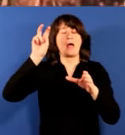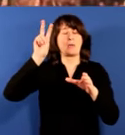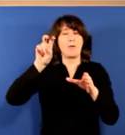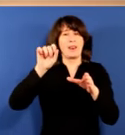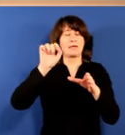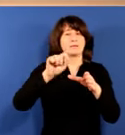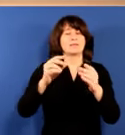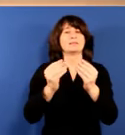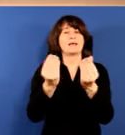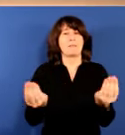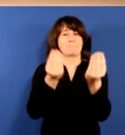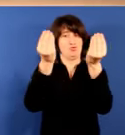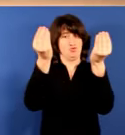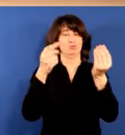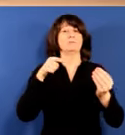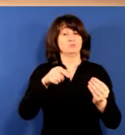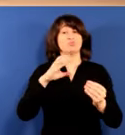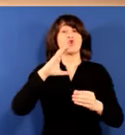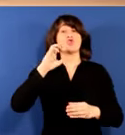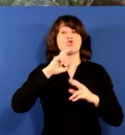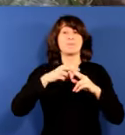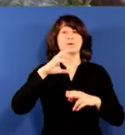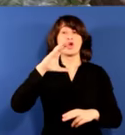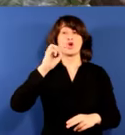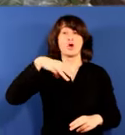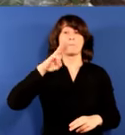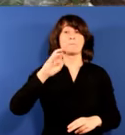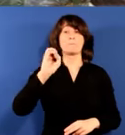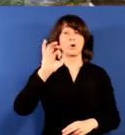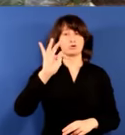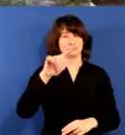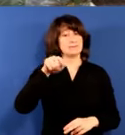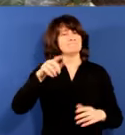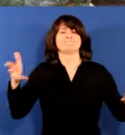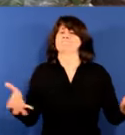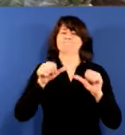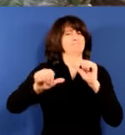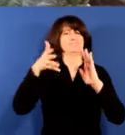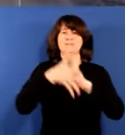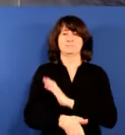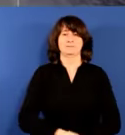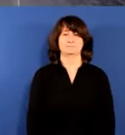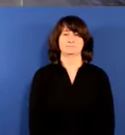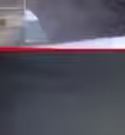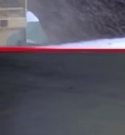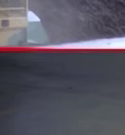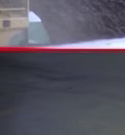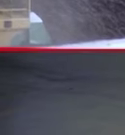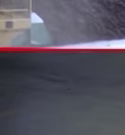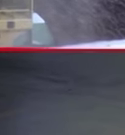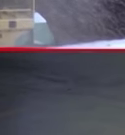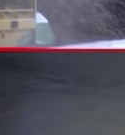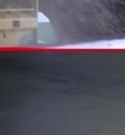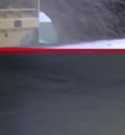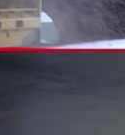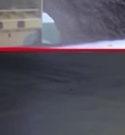emango diola konposta egiteko aukerari. Konposta egiteko plantak urtebete lanean eman ondoren eta Bilboko Deustua auzoan